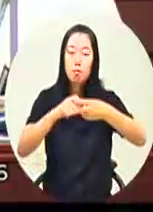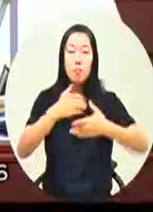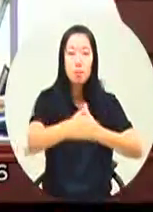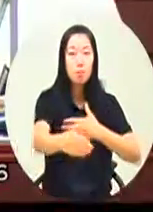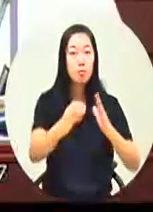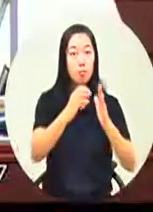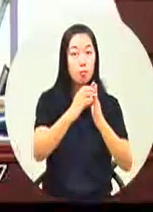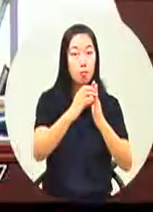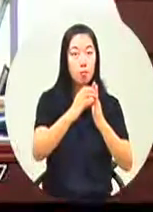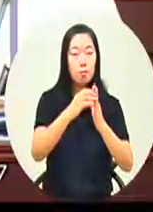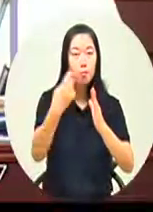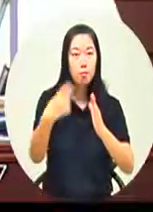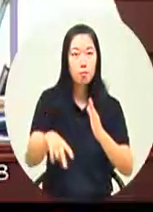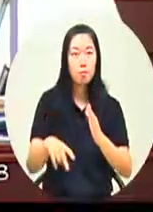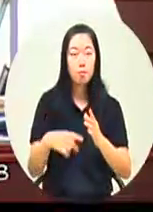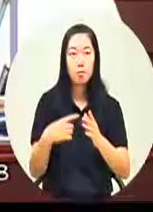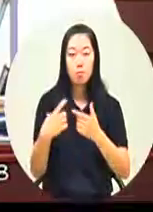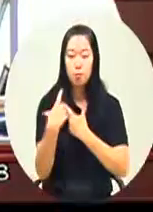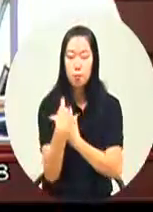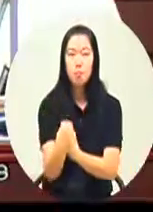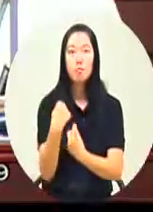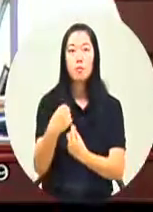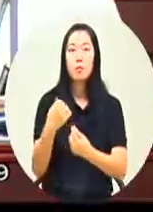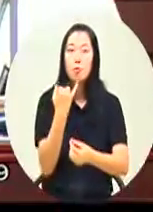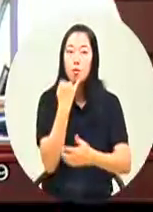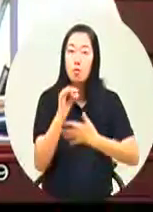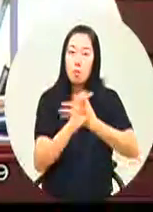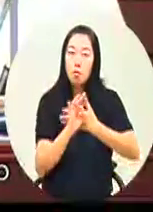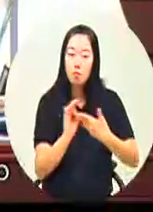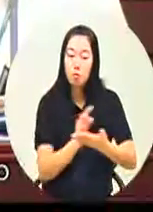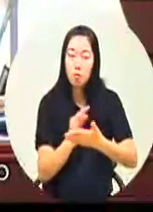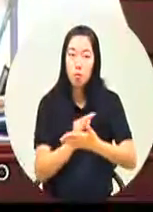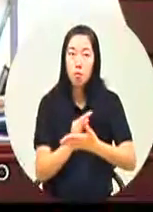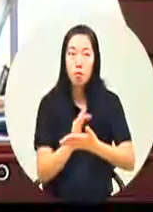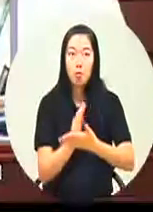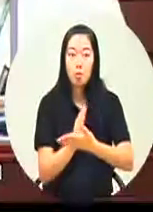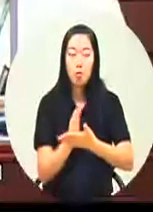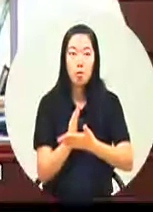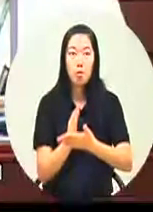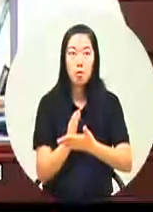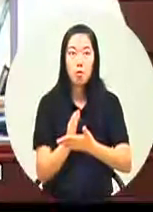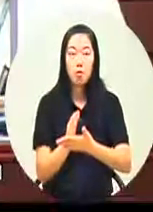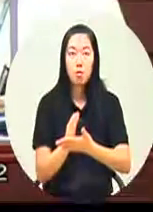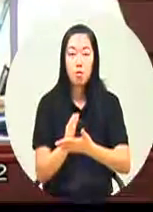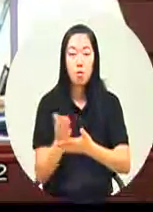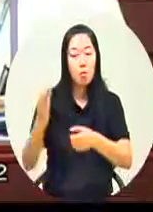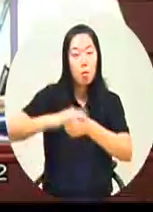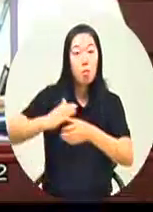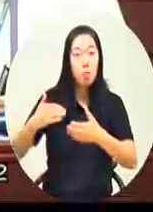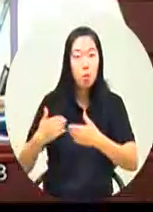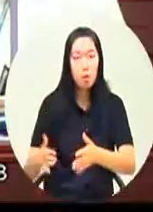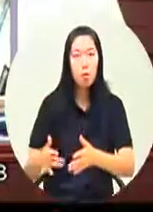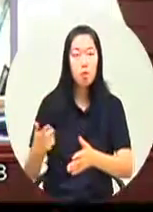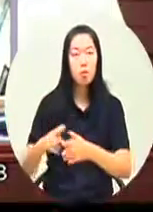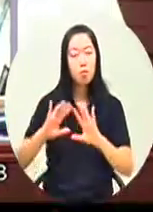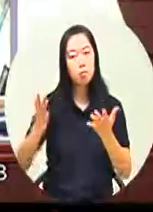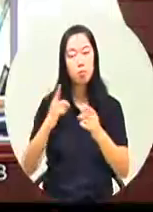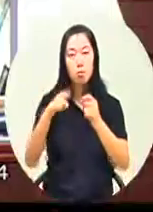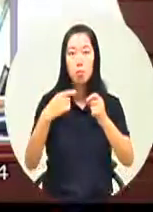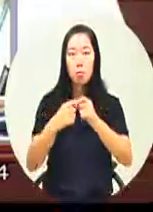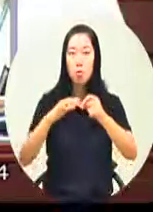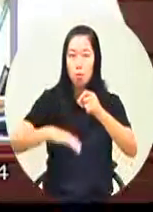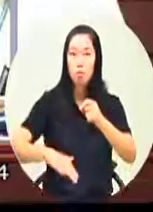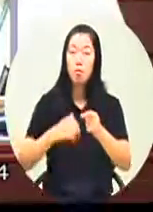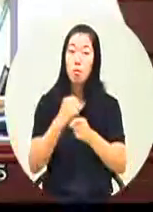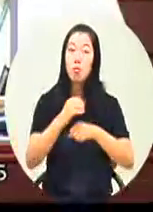才会去根据我们的可行性评估来评估啊、要不要核定来新建。好，那这个大概年底我们就可以完成这一